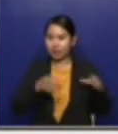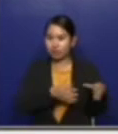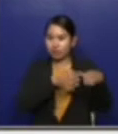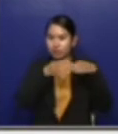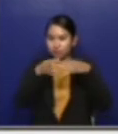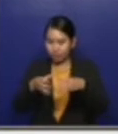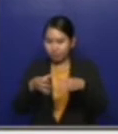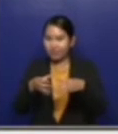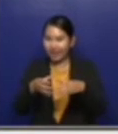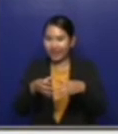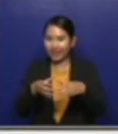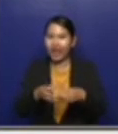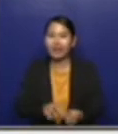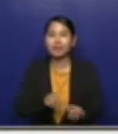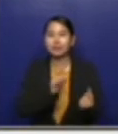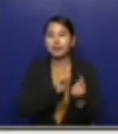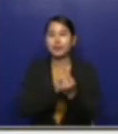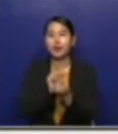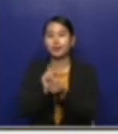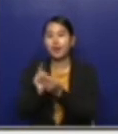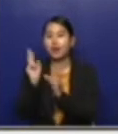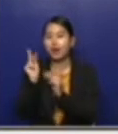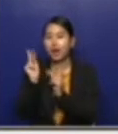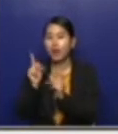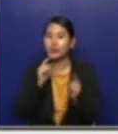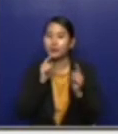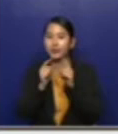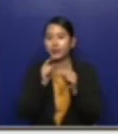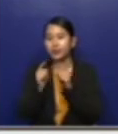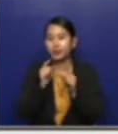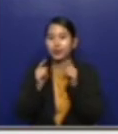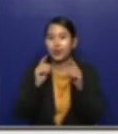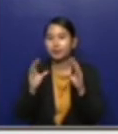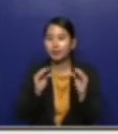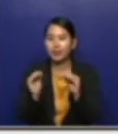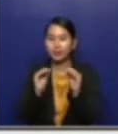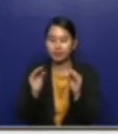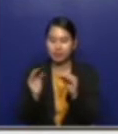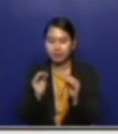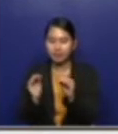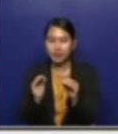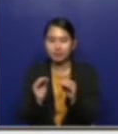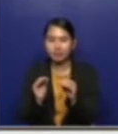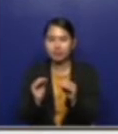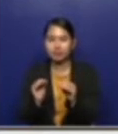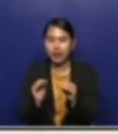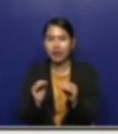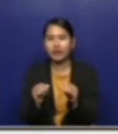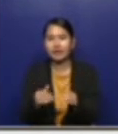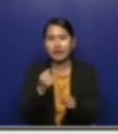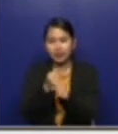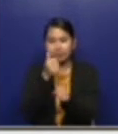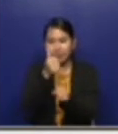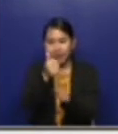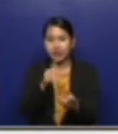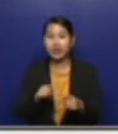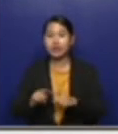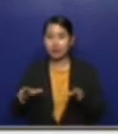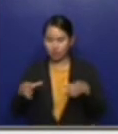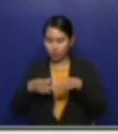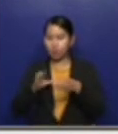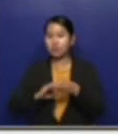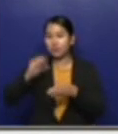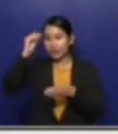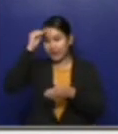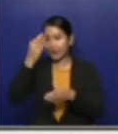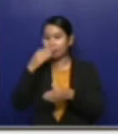ณเดินไปถามสื่อมวลชนนายกยังไปถามสื่อมวลชนได้ไปคุยกับนักสื่อพิมพ์กี่ฉบับกับจะมาถามนักศึกษาผู้ชุมนุมเนี่ยทำไมไม่ม